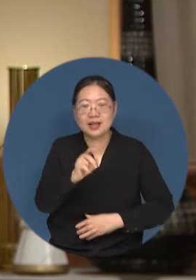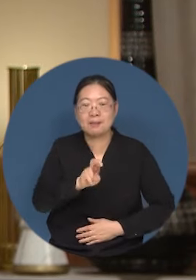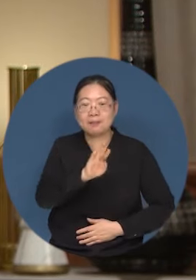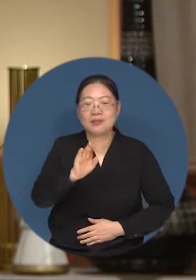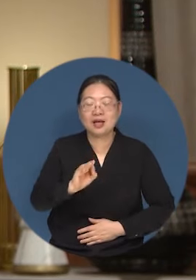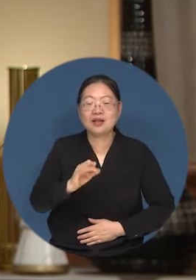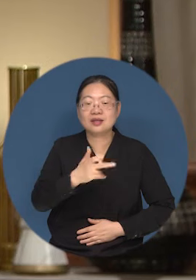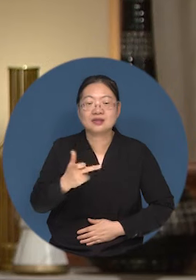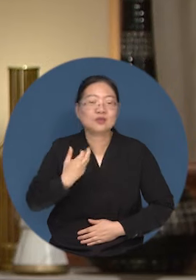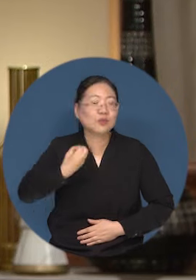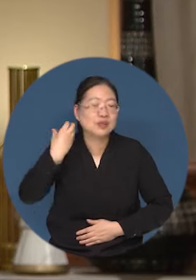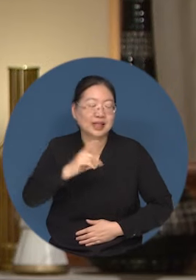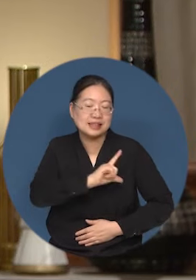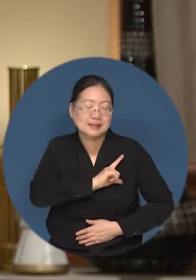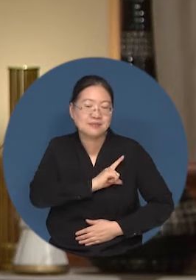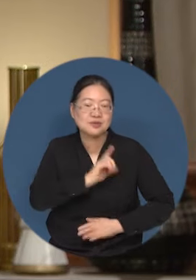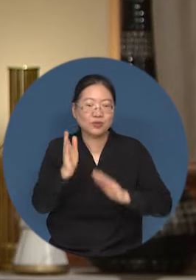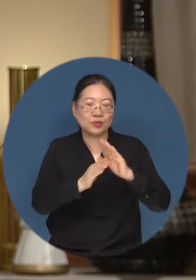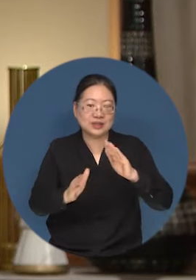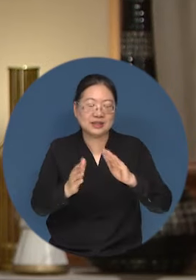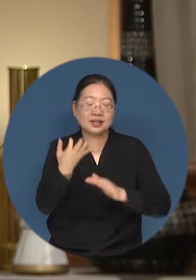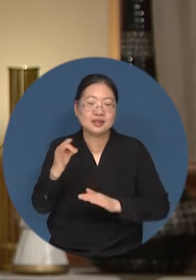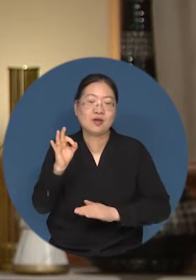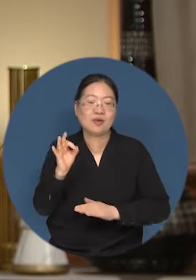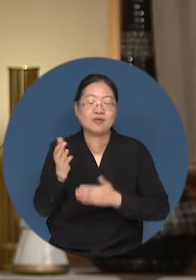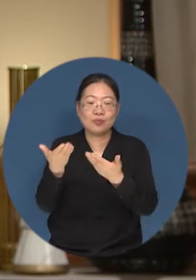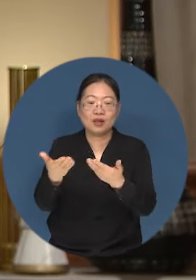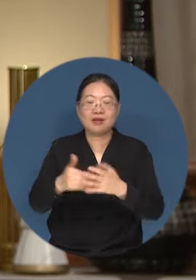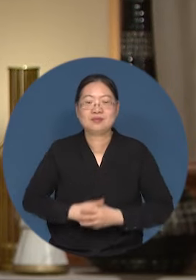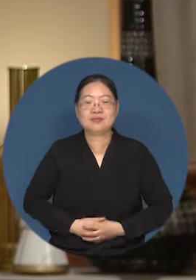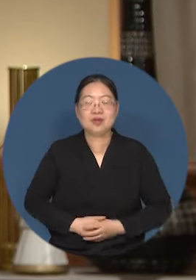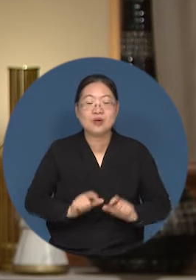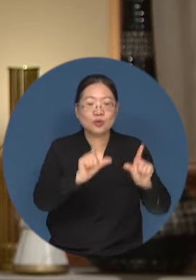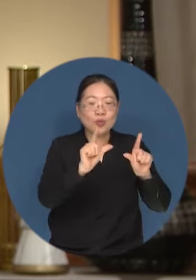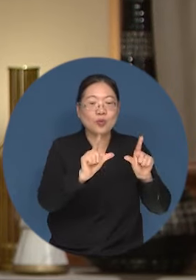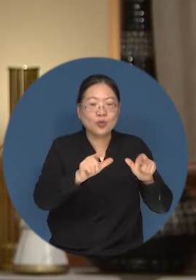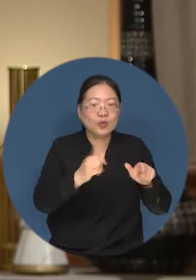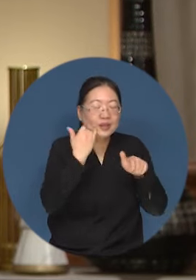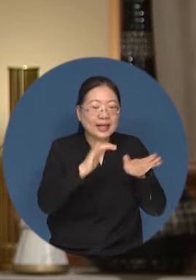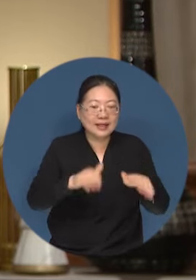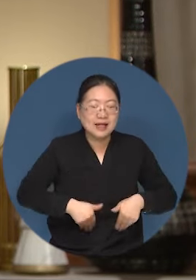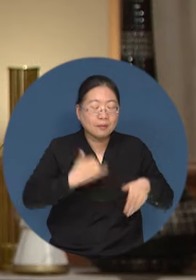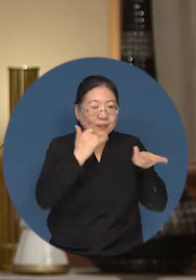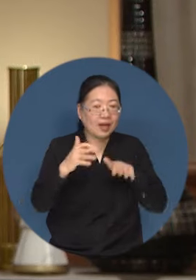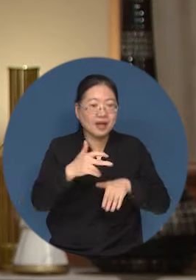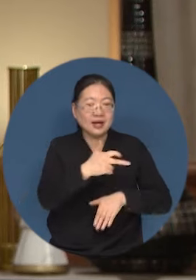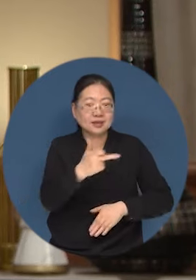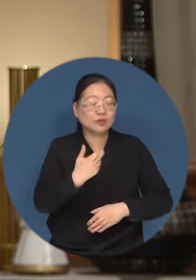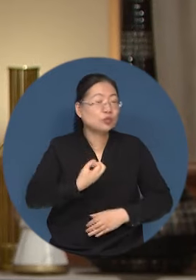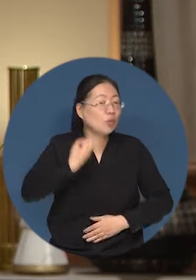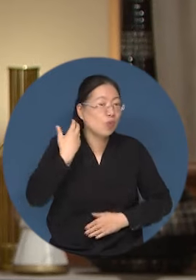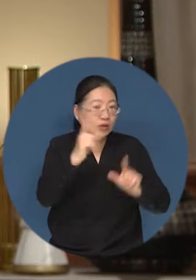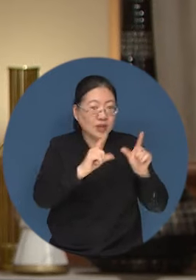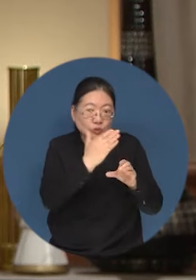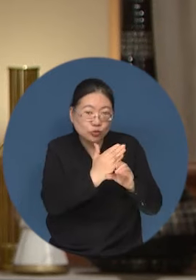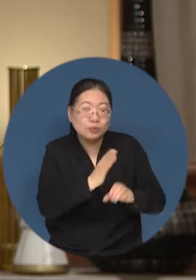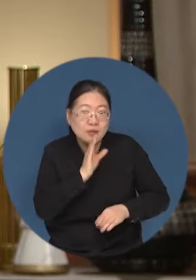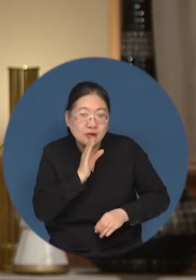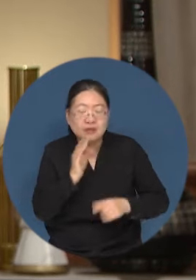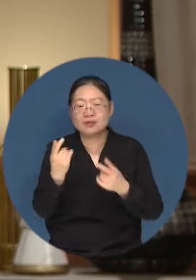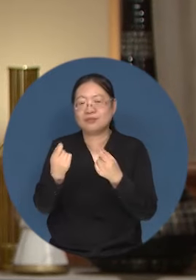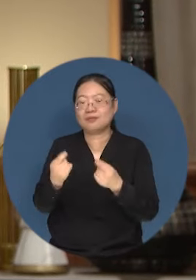거죠. 동해 남해에 큰 돌고래가 살고 있군요. 네, 우리나라에도 큰 돌고래가